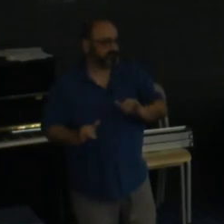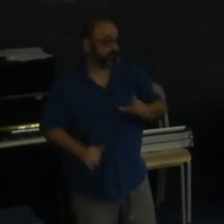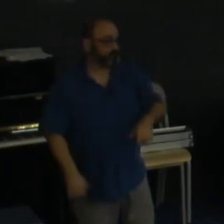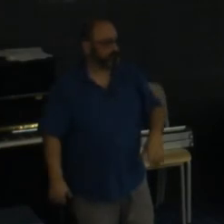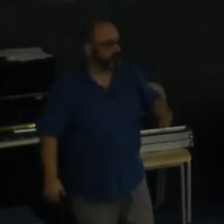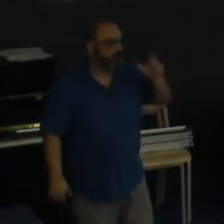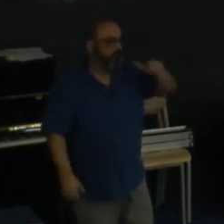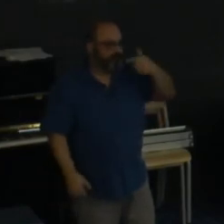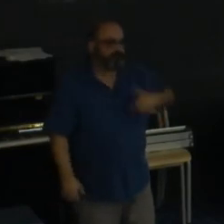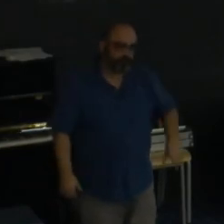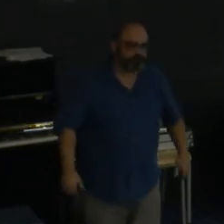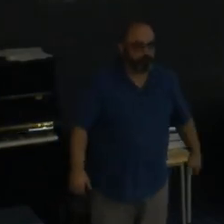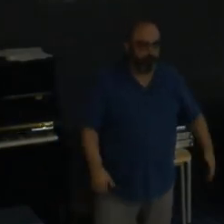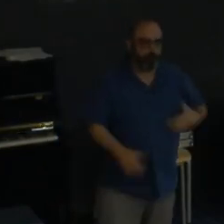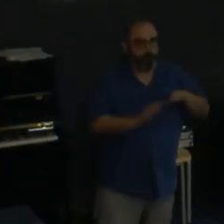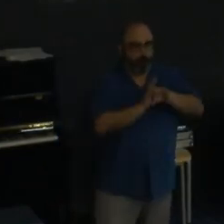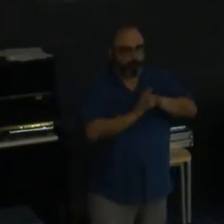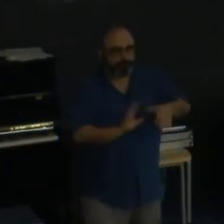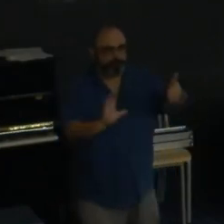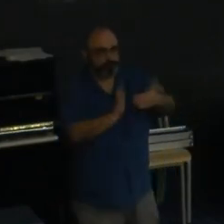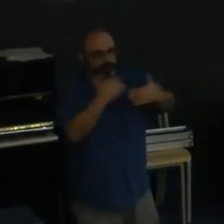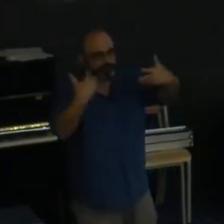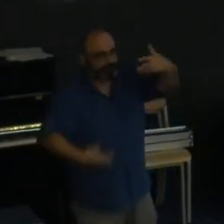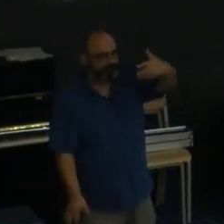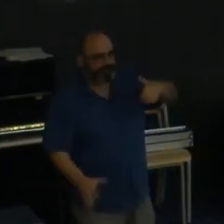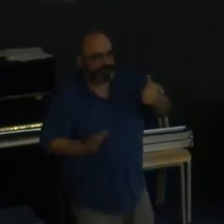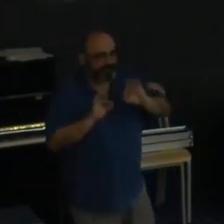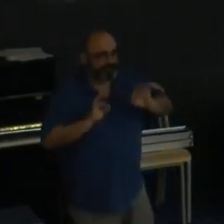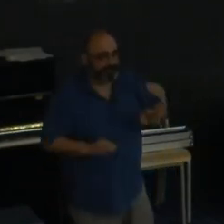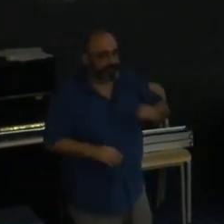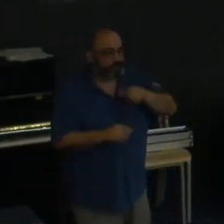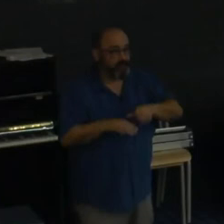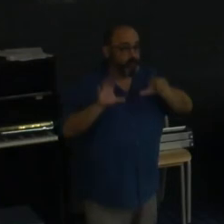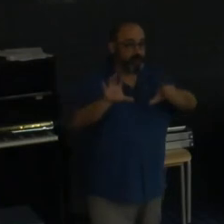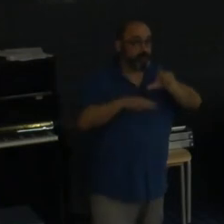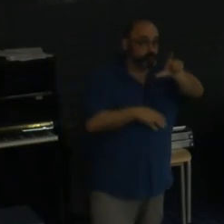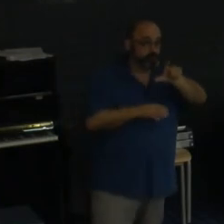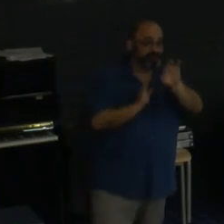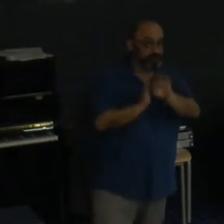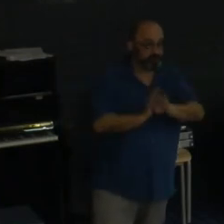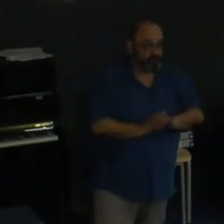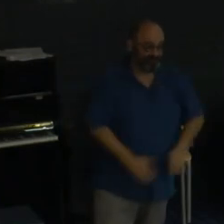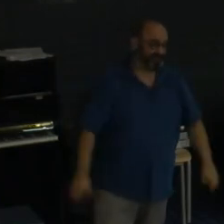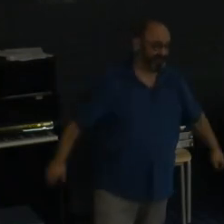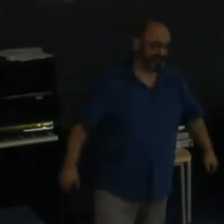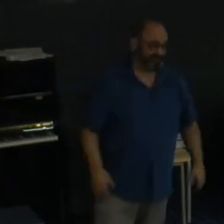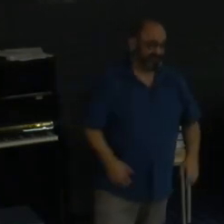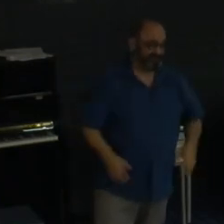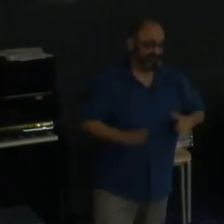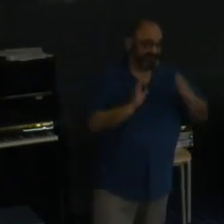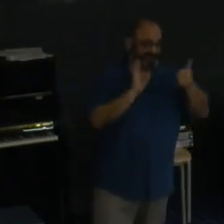oh, j'ai un code qui fait 6000 lignes de code. 6000 lignes, il y a 72 fonctions dedans. Donc 6000 lignes divisé par 72,